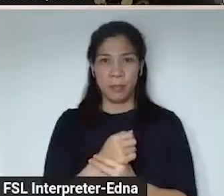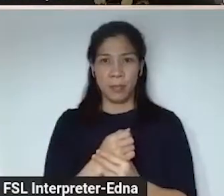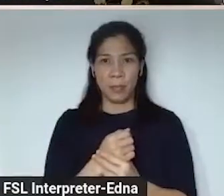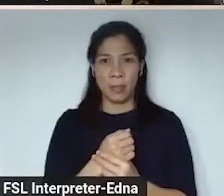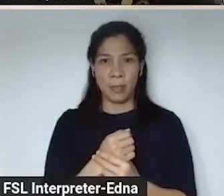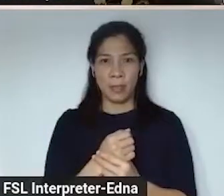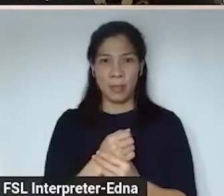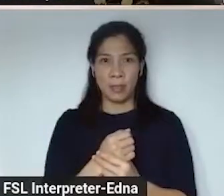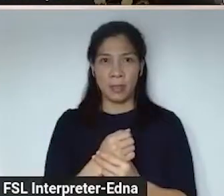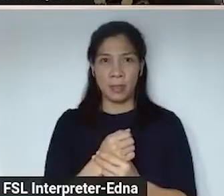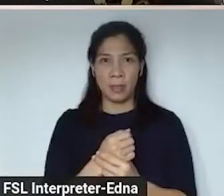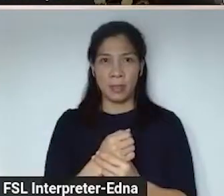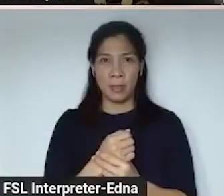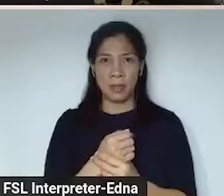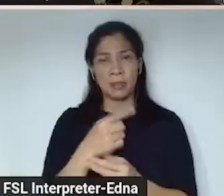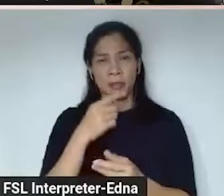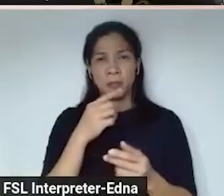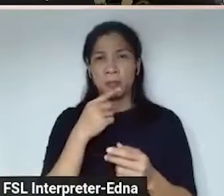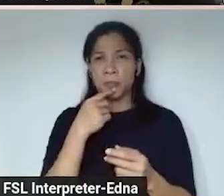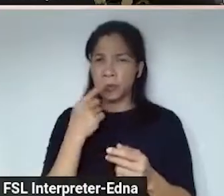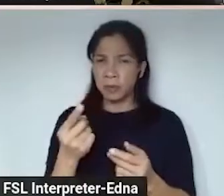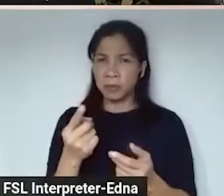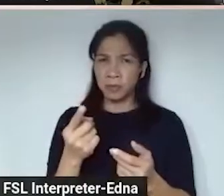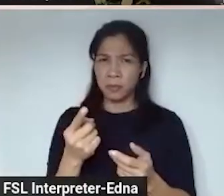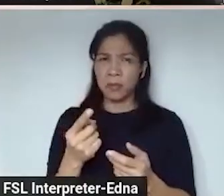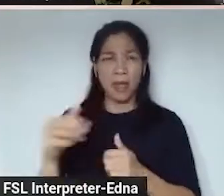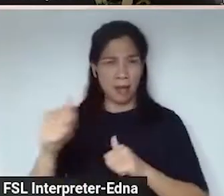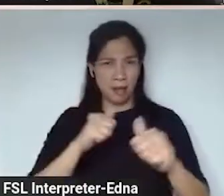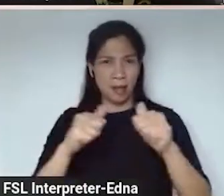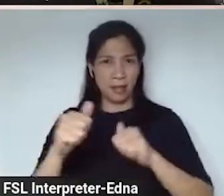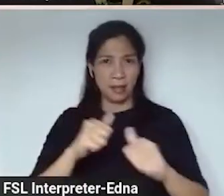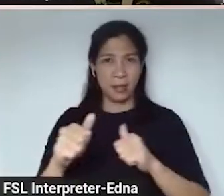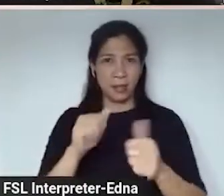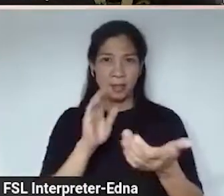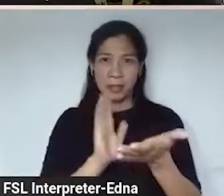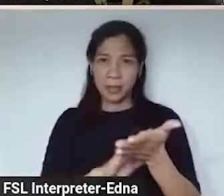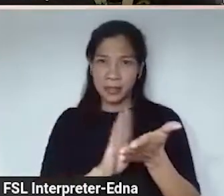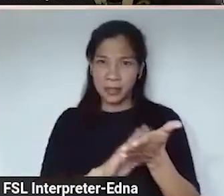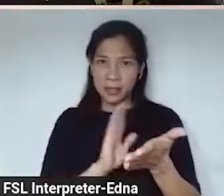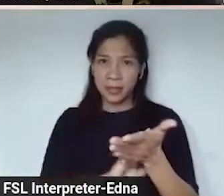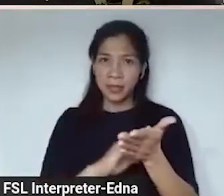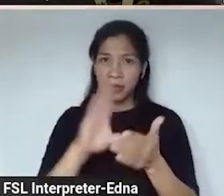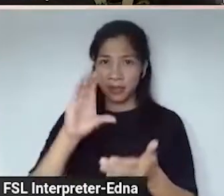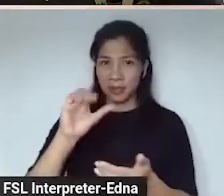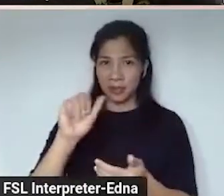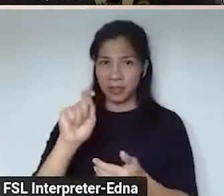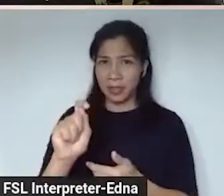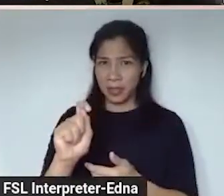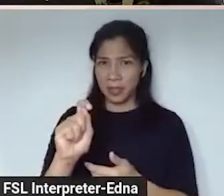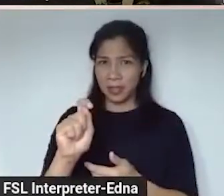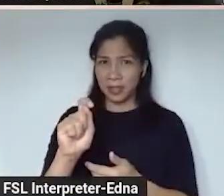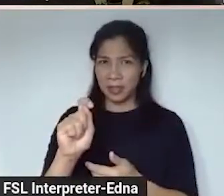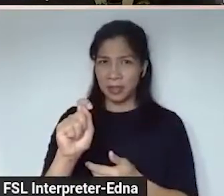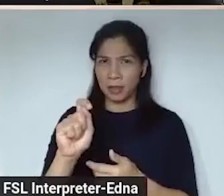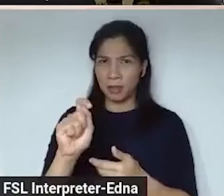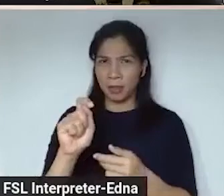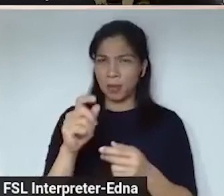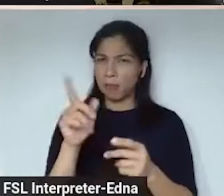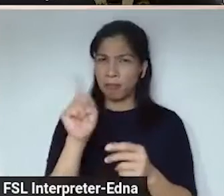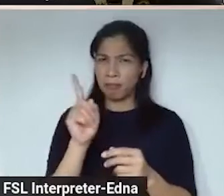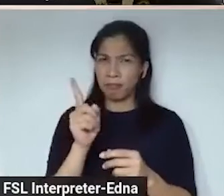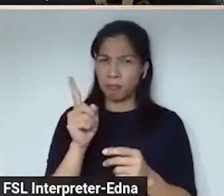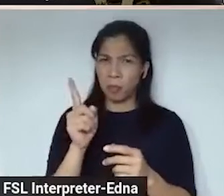sinashare nyo kanina, no, na very active kayo sa school, nagsi-CAT pa kayo. Was it parang bigla na lang kayong